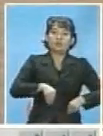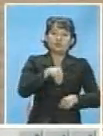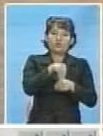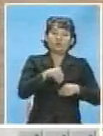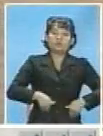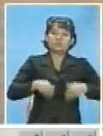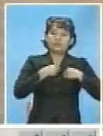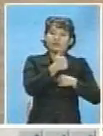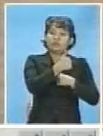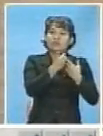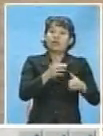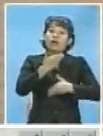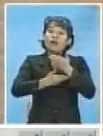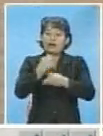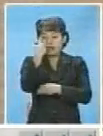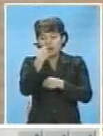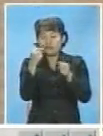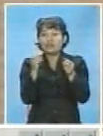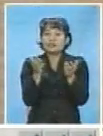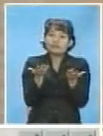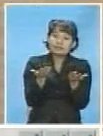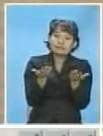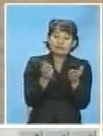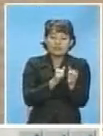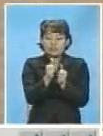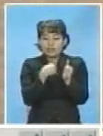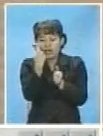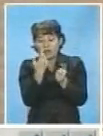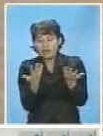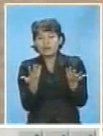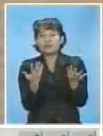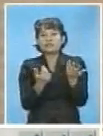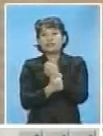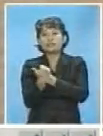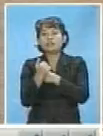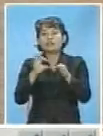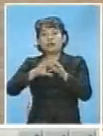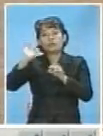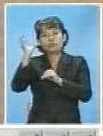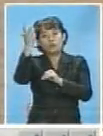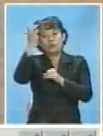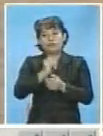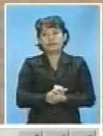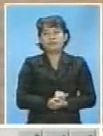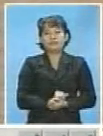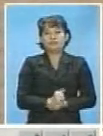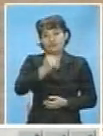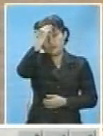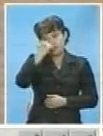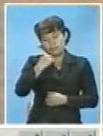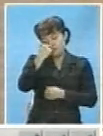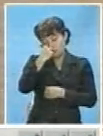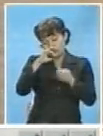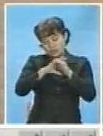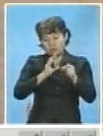ายกับใครคะแล้วเราต้องเลิกคิดได้เลยว่าจะไปแข่งขันกับใครๆในเวทีโลกถ้าเราถูกมองว่าเป็นคนไม่ซื่อสั